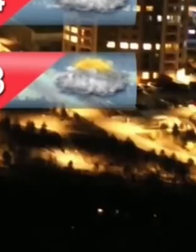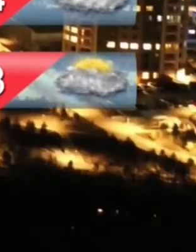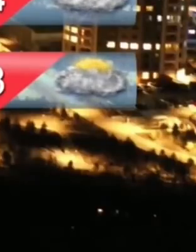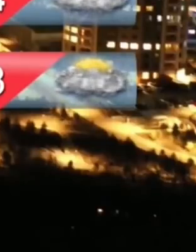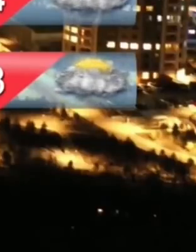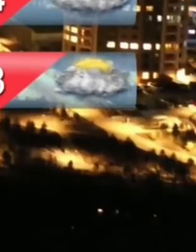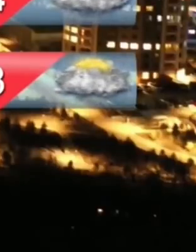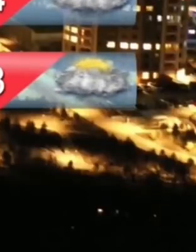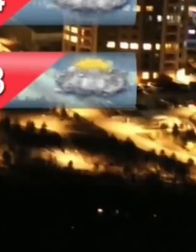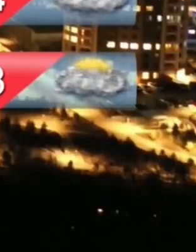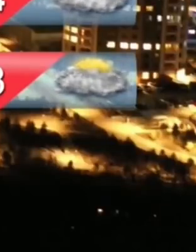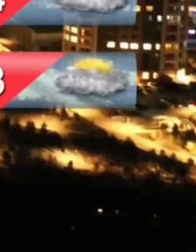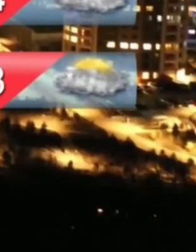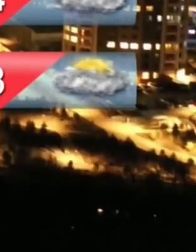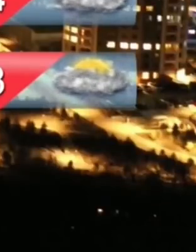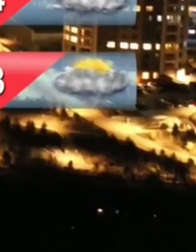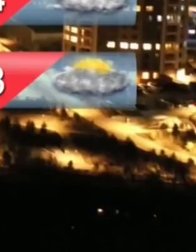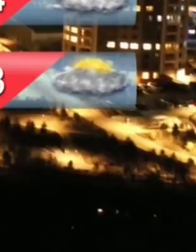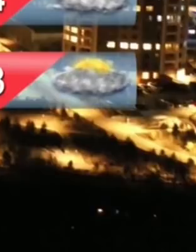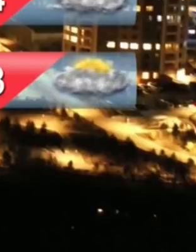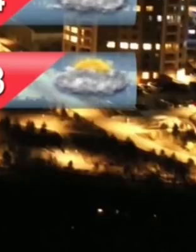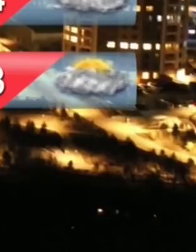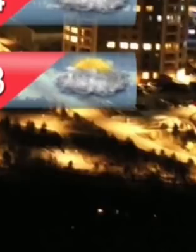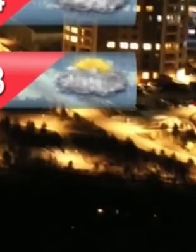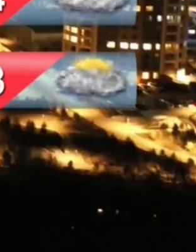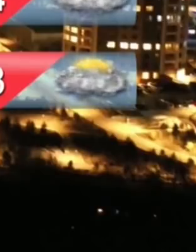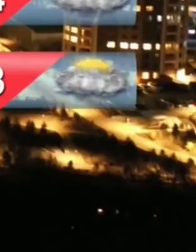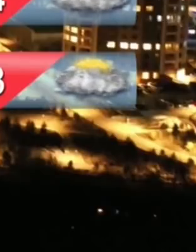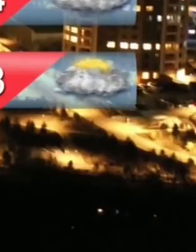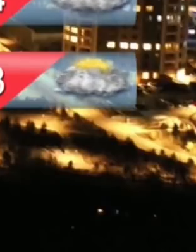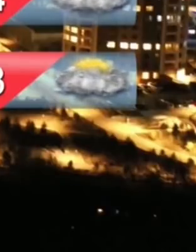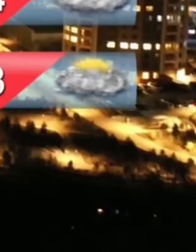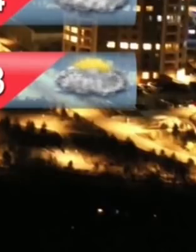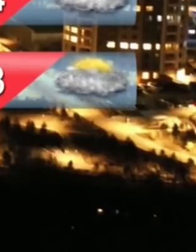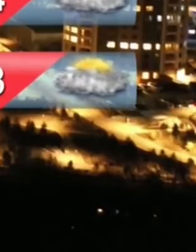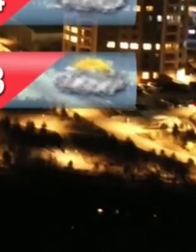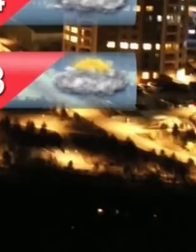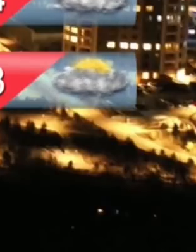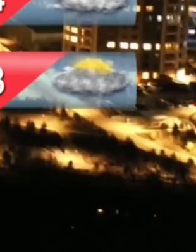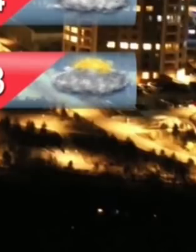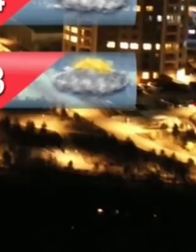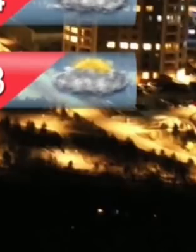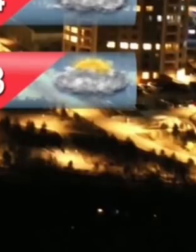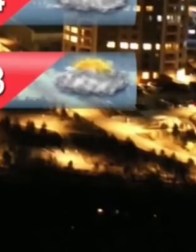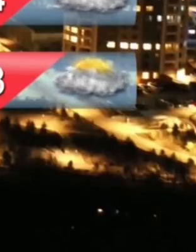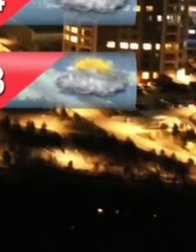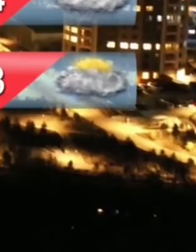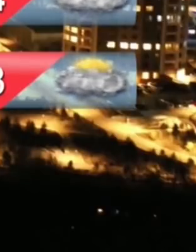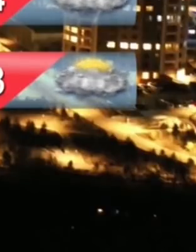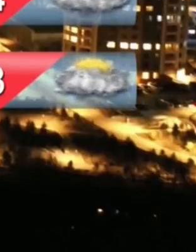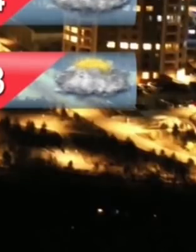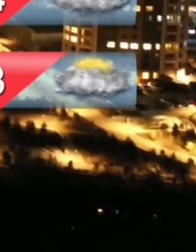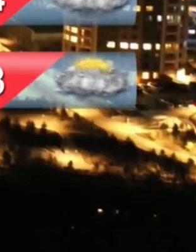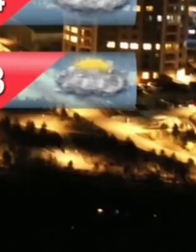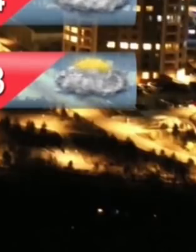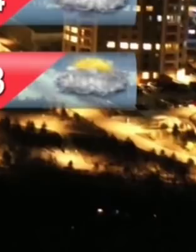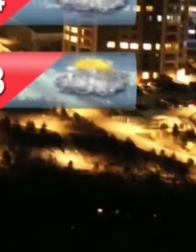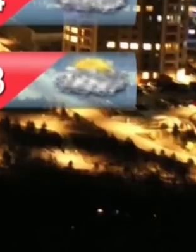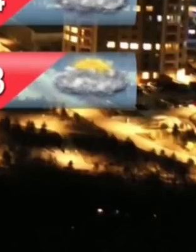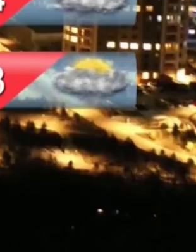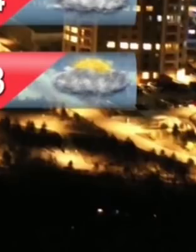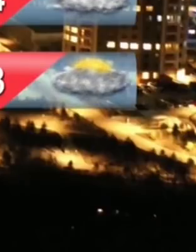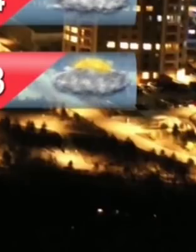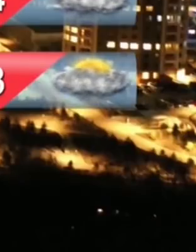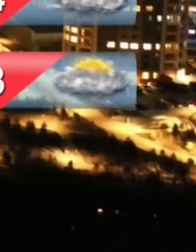Өрөвчлөлөн Улаанбаатар хотын 5-ны цагаан төлөв байдалд анхаарлаа хандуулна. 5 гарагт шөндөө бага зэргийн бороо орж 11 хэм дулаан өдөртөө үлшиж 20